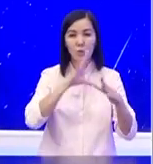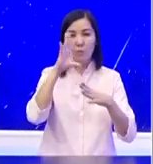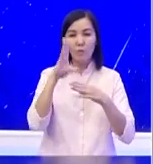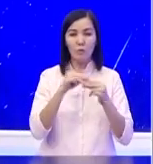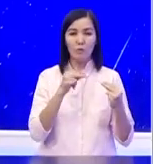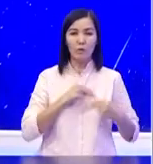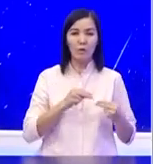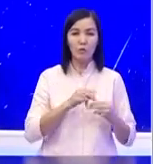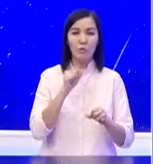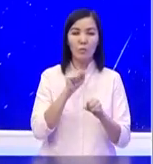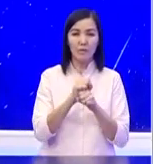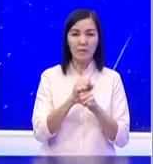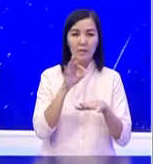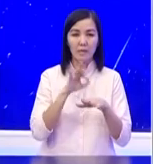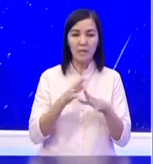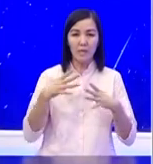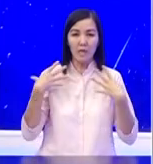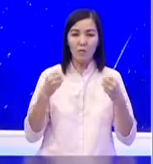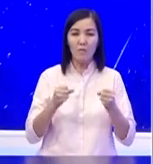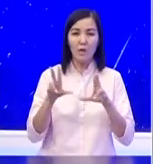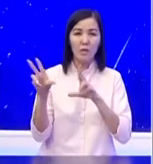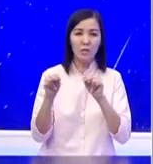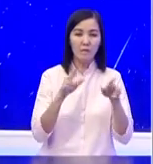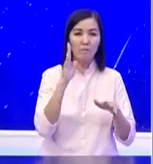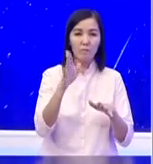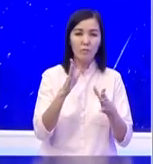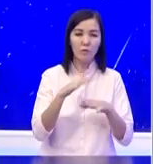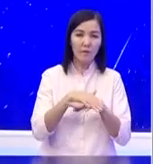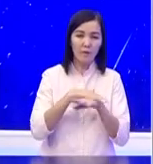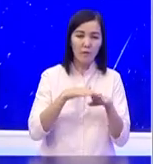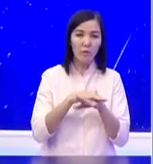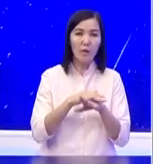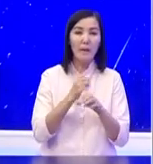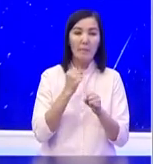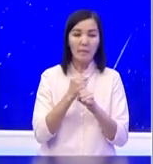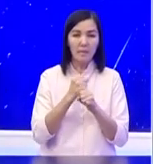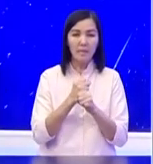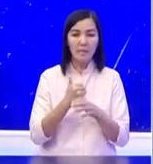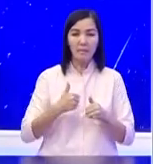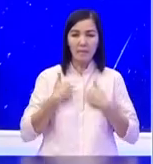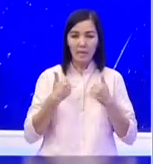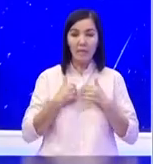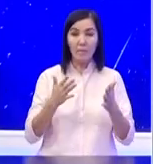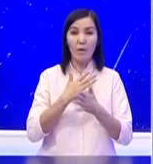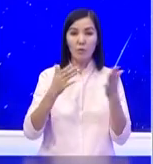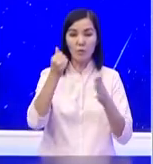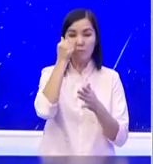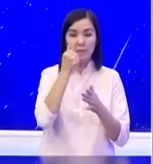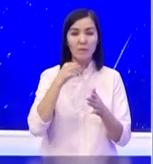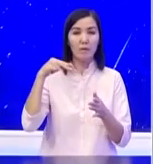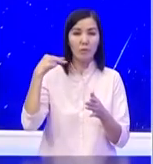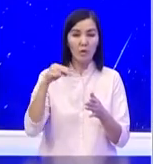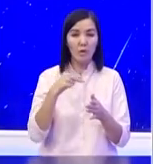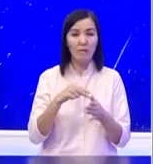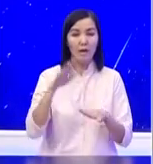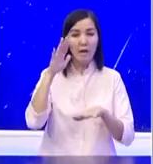трудятся ради прекращения пандемии, ради здорового и счастливого будущего народа. Мы делаем все, что в наших силах, и от всего сердца благодарим президента страны,